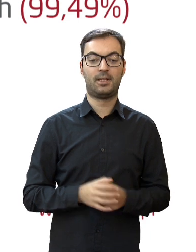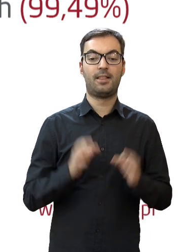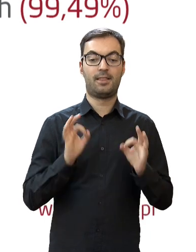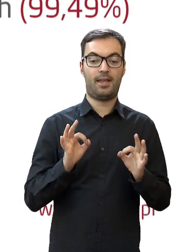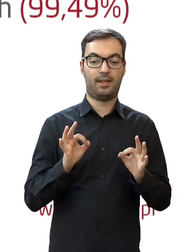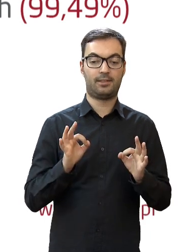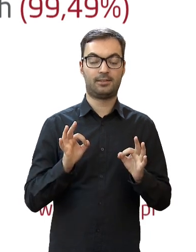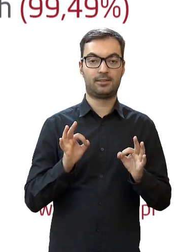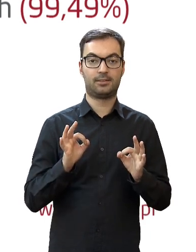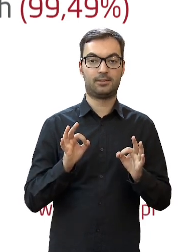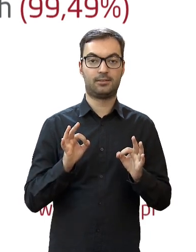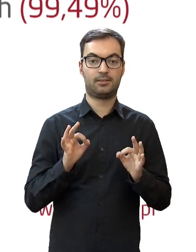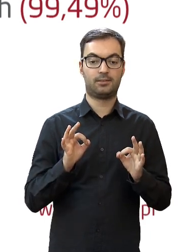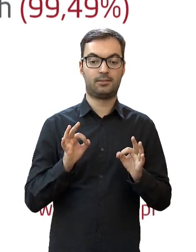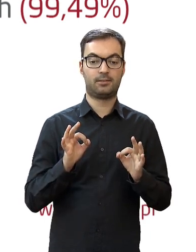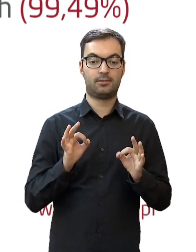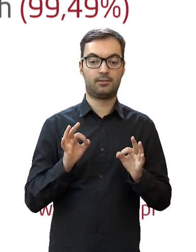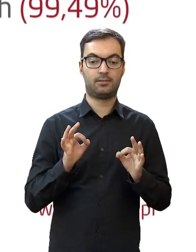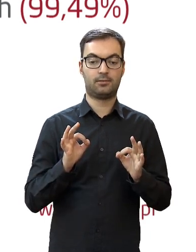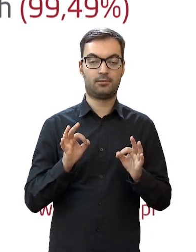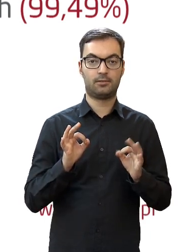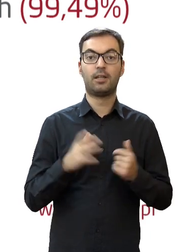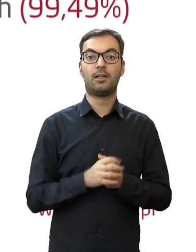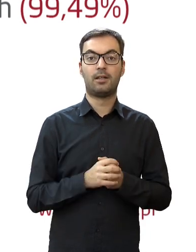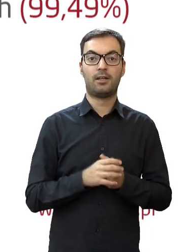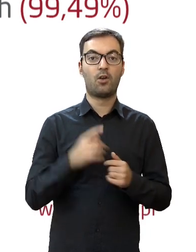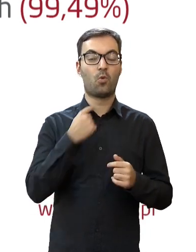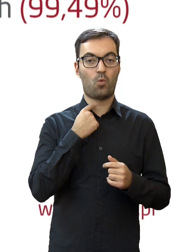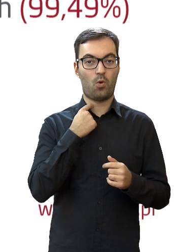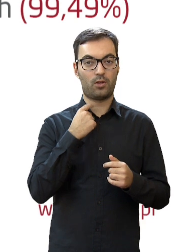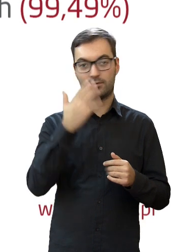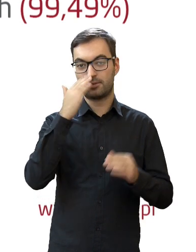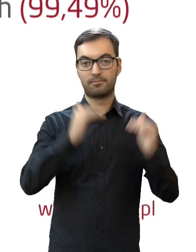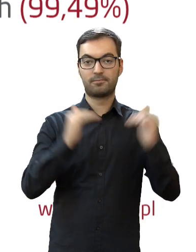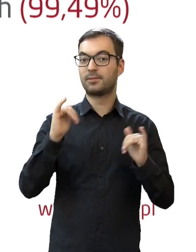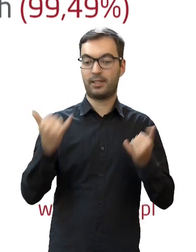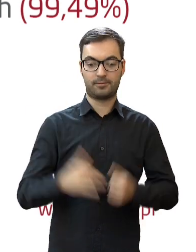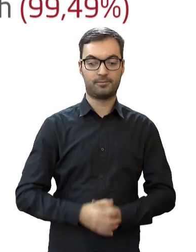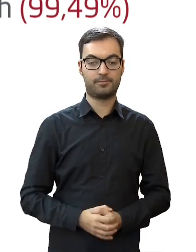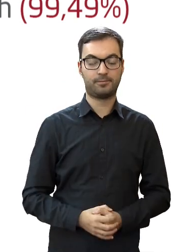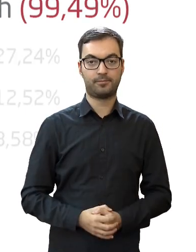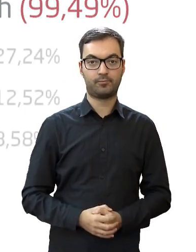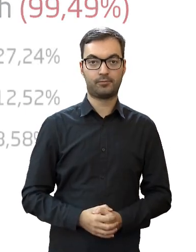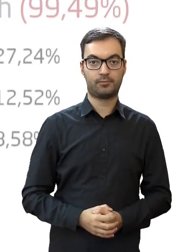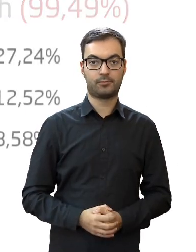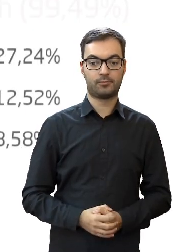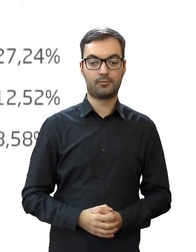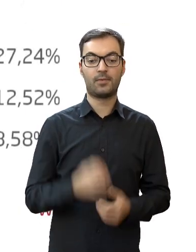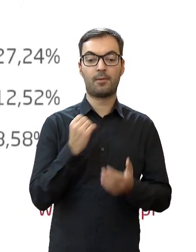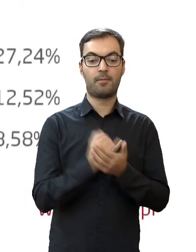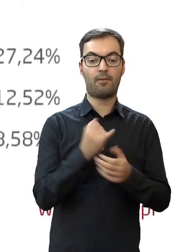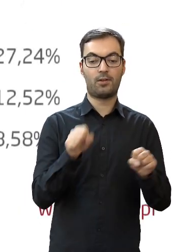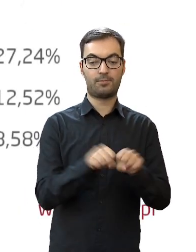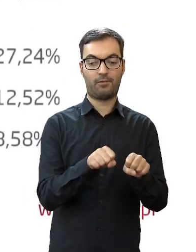liczba głosów w oparciu o te dane kształtuje się następująco. Komitet Wyborczy Prawo i